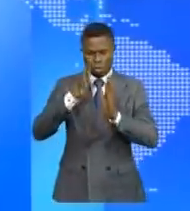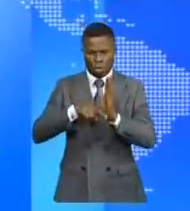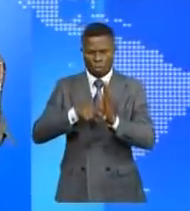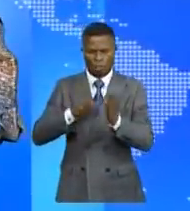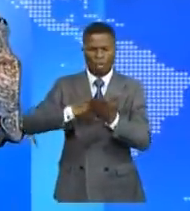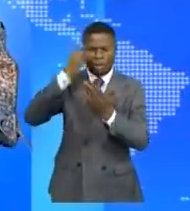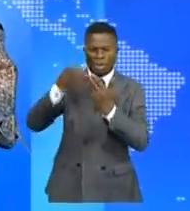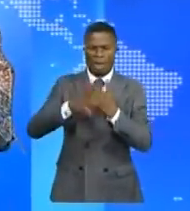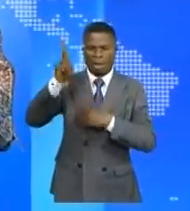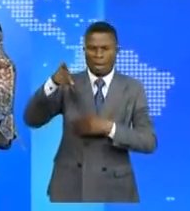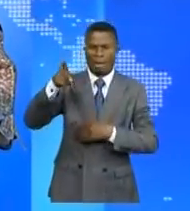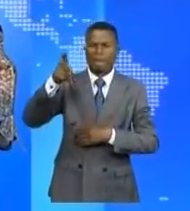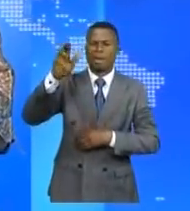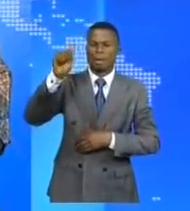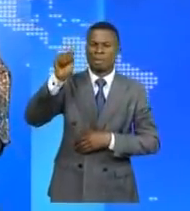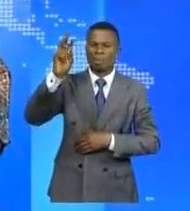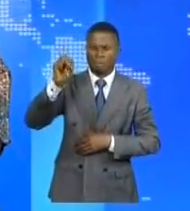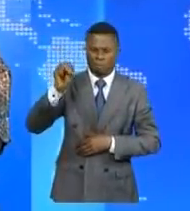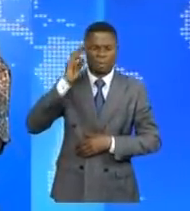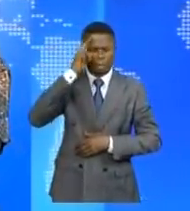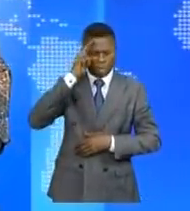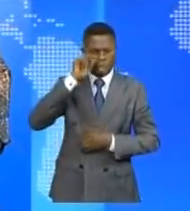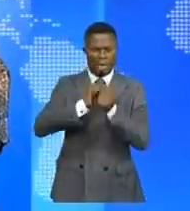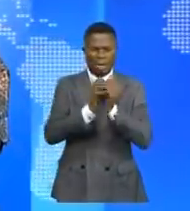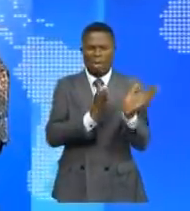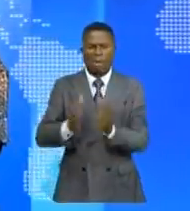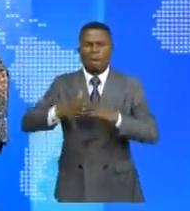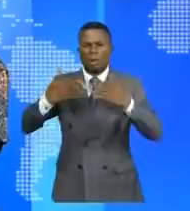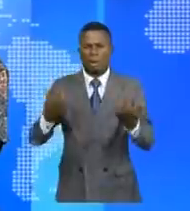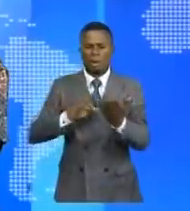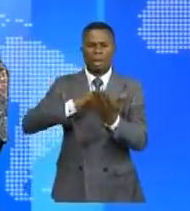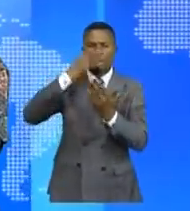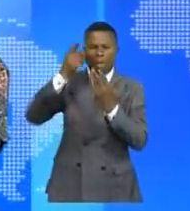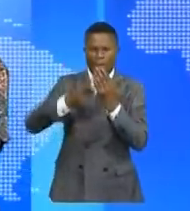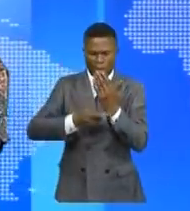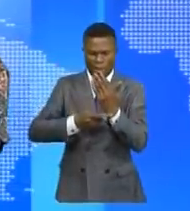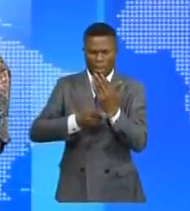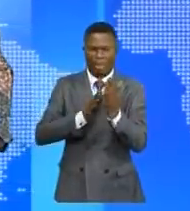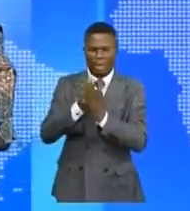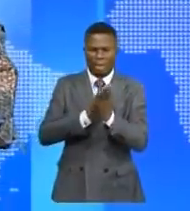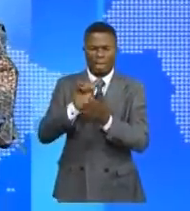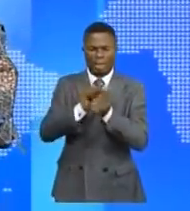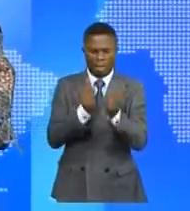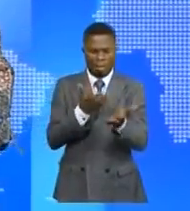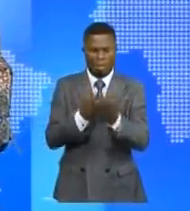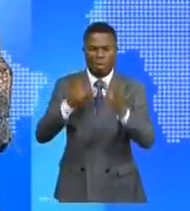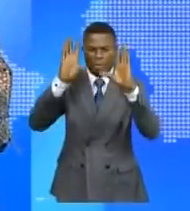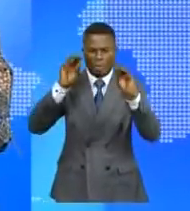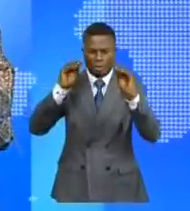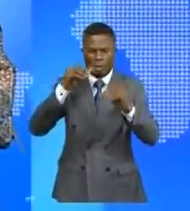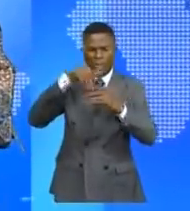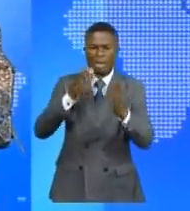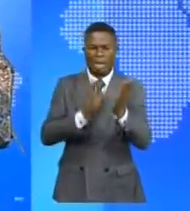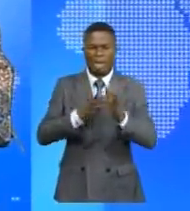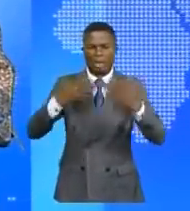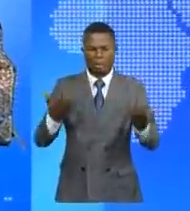Programme alimentaire mondial, réfléchissent sur l'élaboration d'un programme lié à cette question. Paulette Lomba,